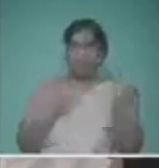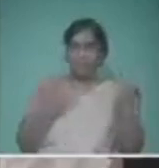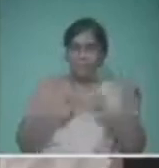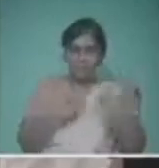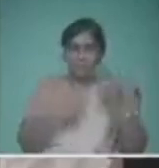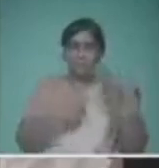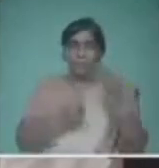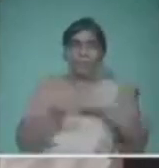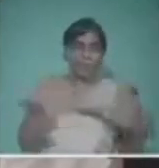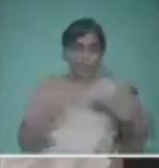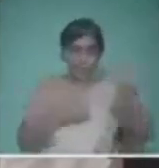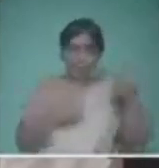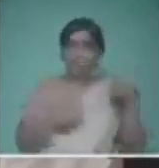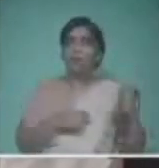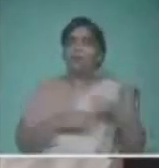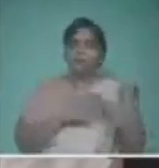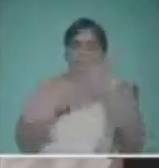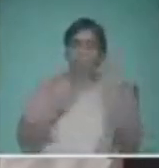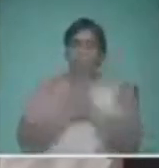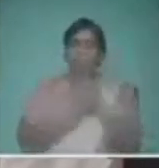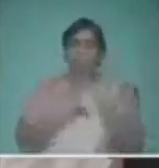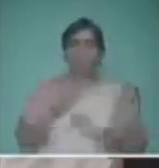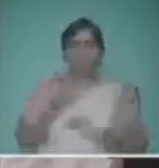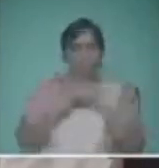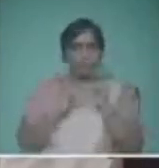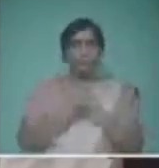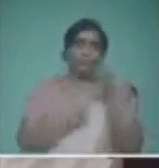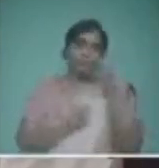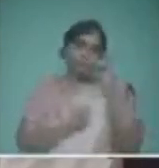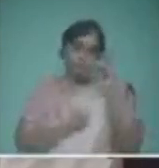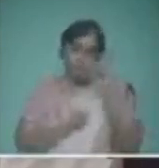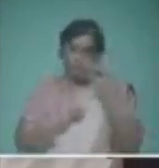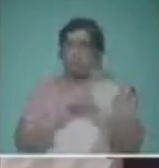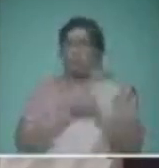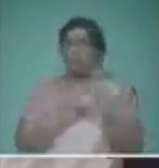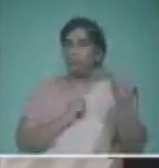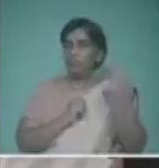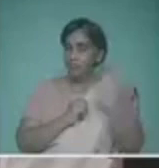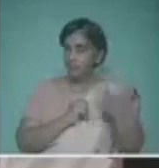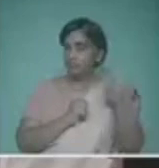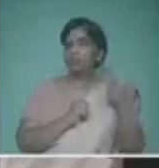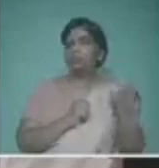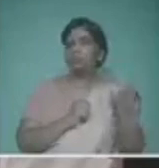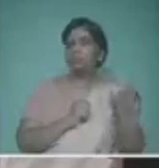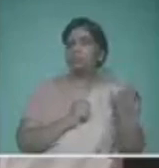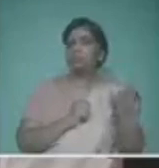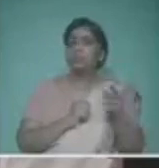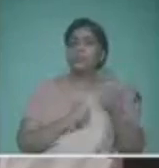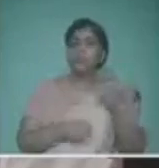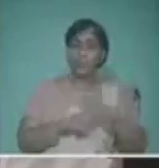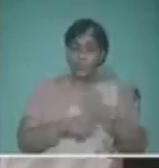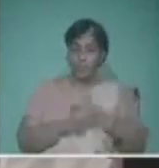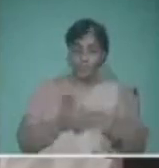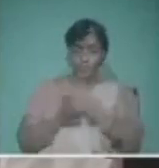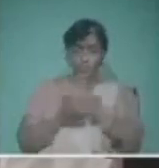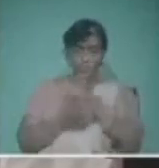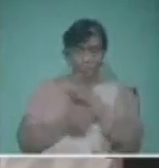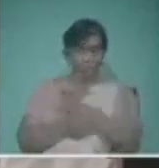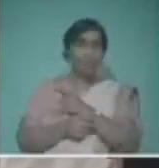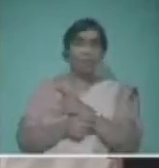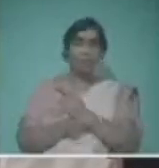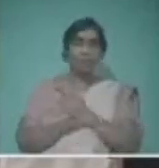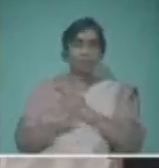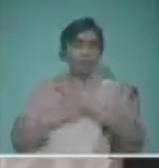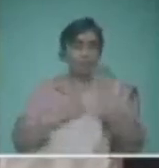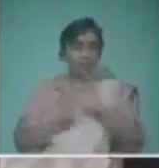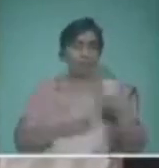බැහැර කිරීමේ සමස්ත ක්‍රියාවලිය අධීක්ෂණය කර ක්‍රියාත්මක කිරීම සඳහා මහා භාණ්ඩාගාරයේ කන්ට්‍රෝල් ජෙනරල්